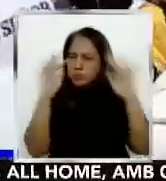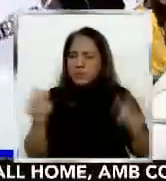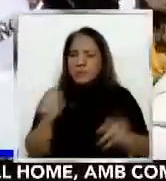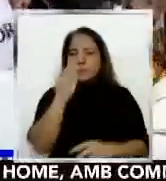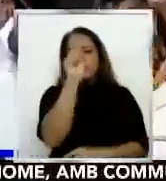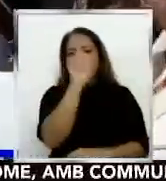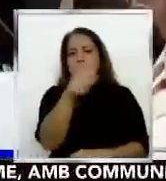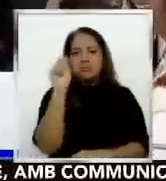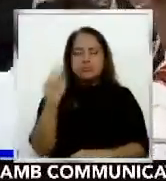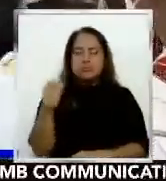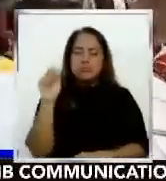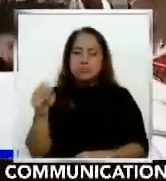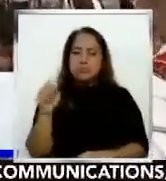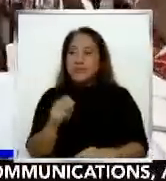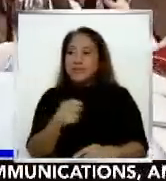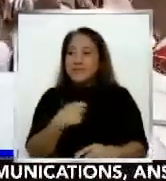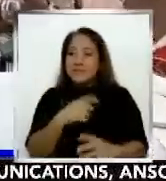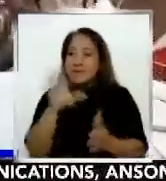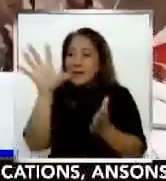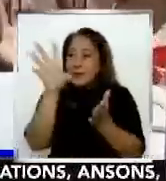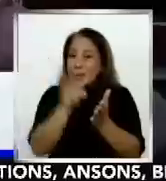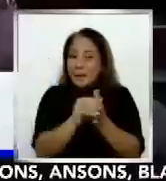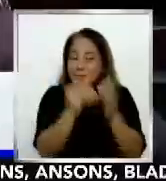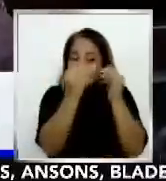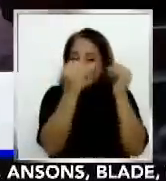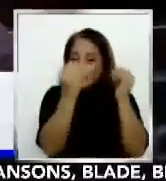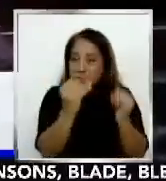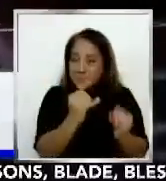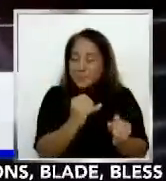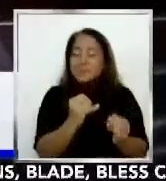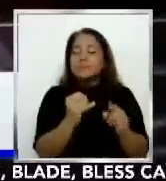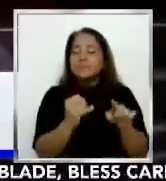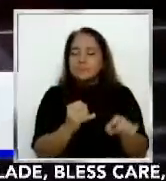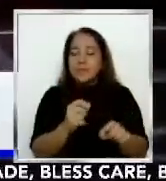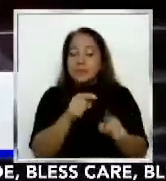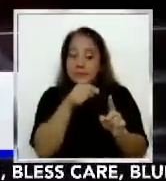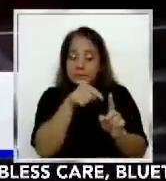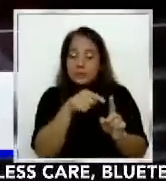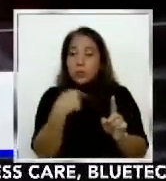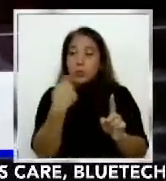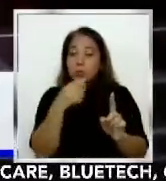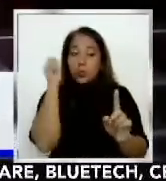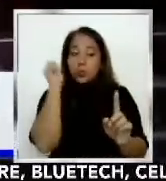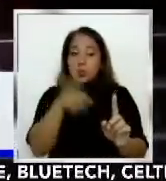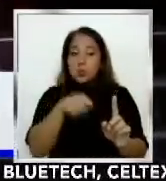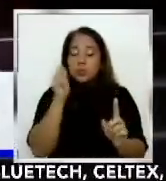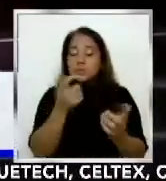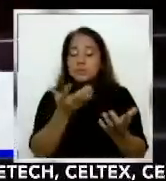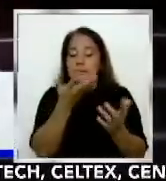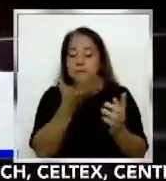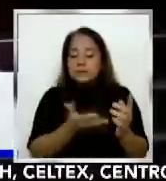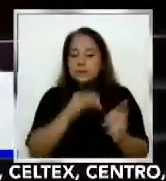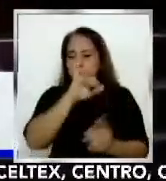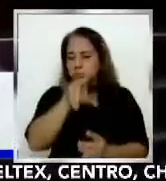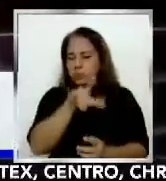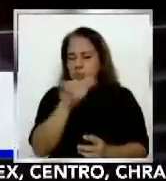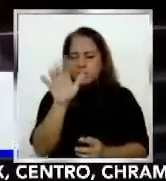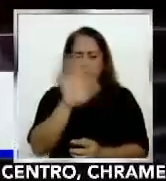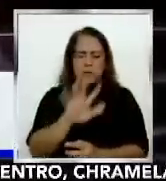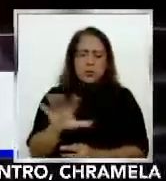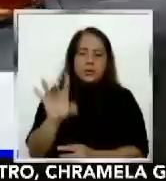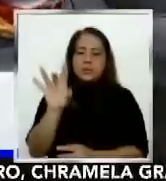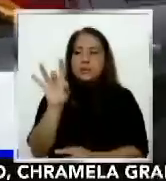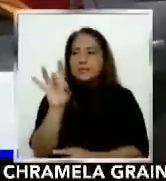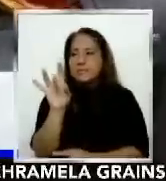replika ng imahe ng mahal na poon ngayong araw. Isa sa mga nagpabasbas si Judy na mahigit 12 oras naghintay